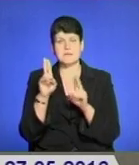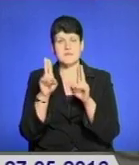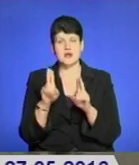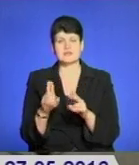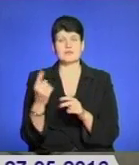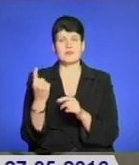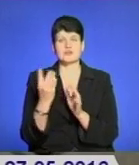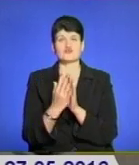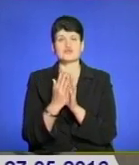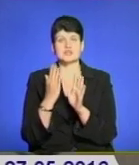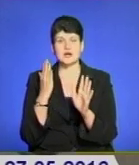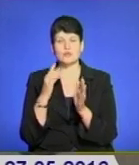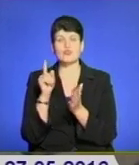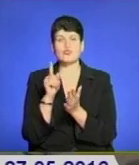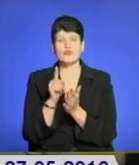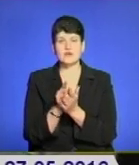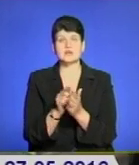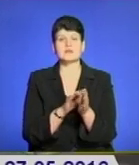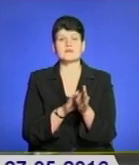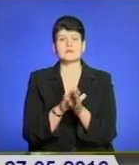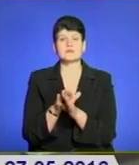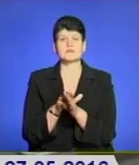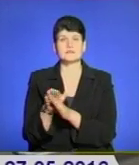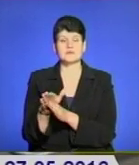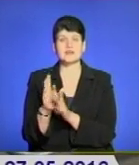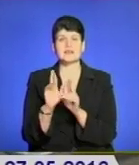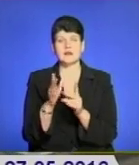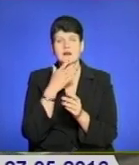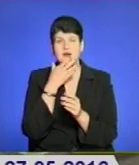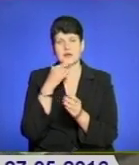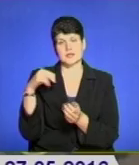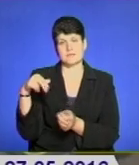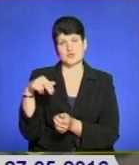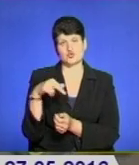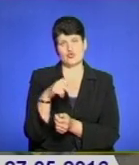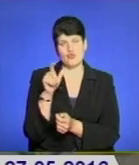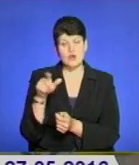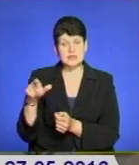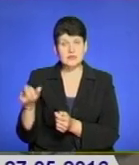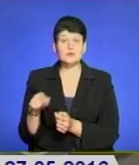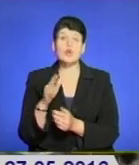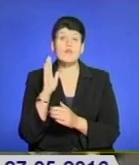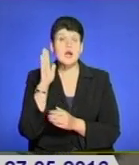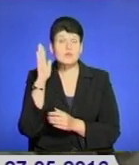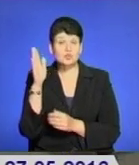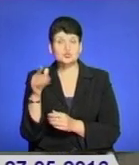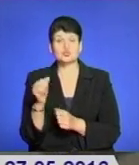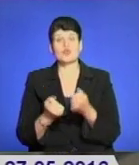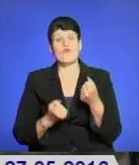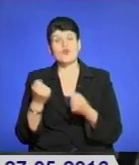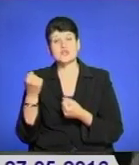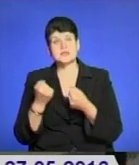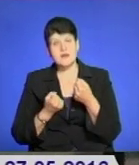в першу чергу повинні їх дотримуватися як гарні пішоходи, тому що в майбутньому вони стануть